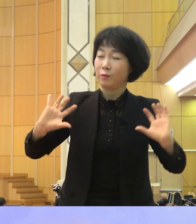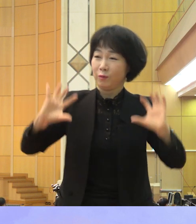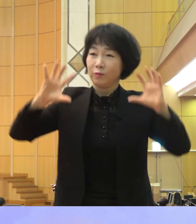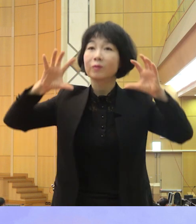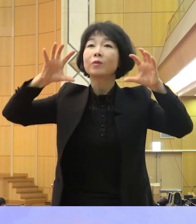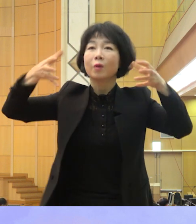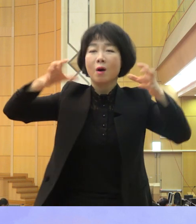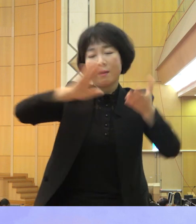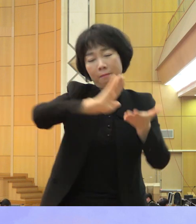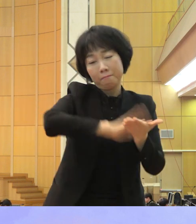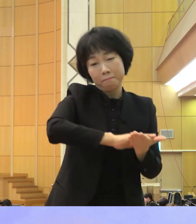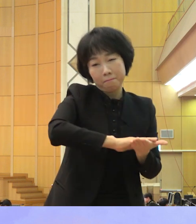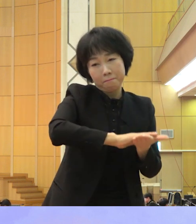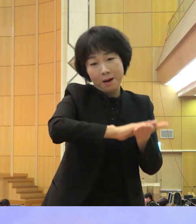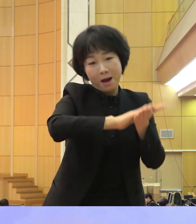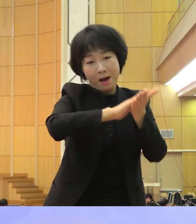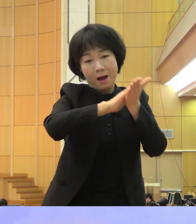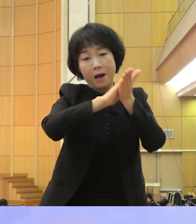천국으로